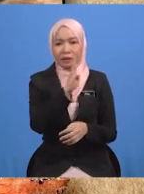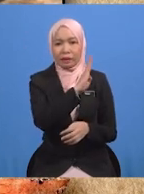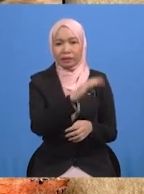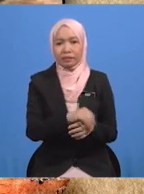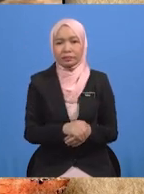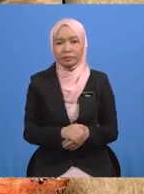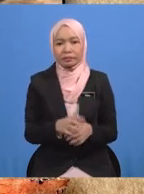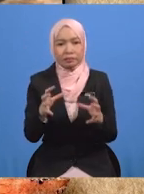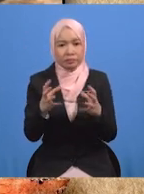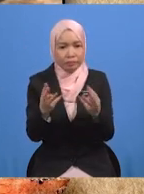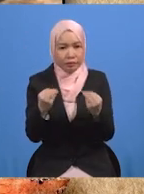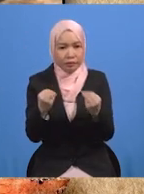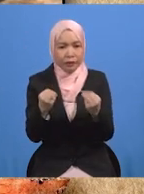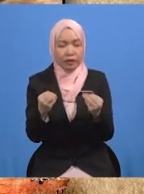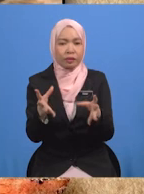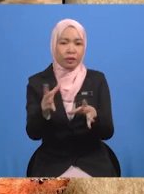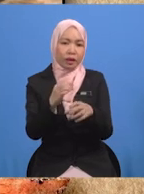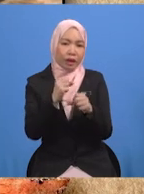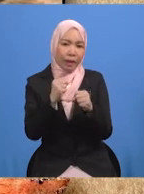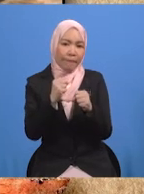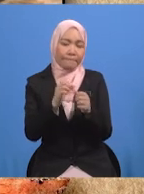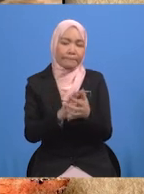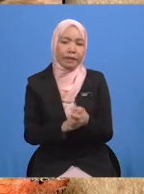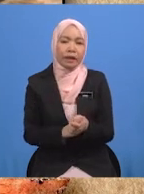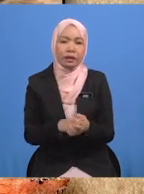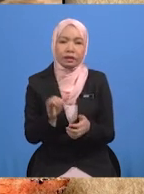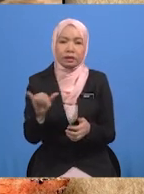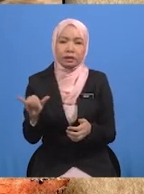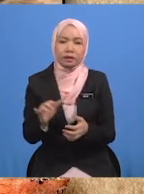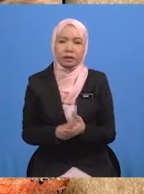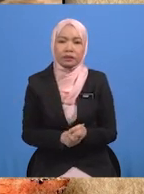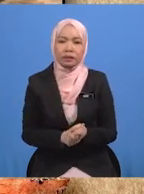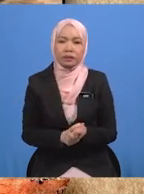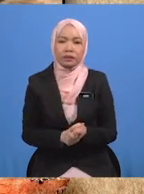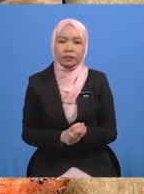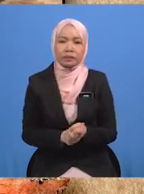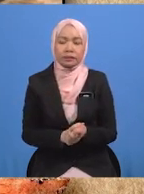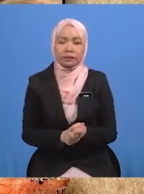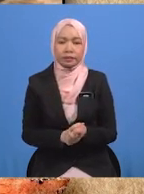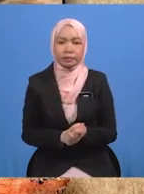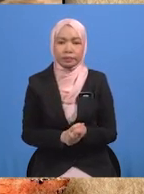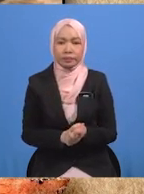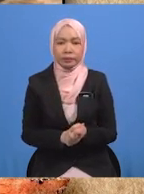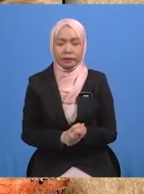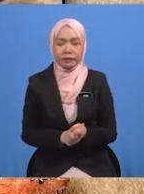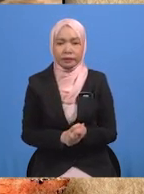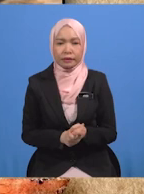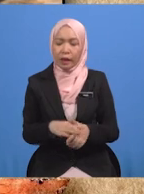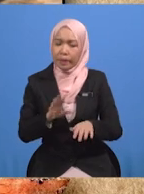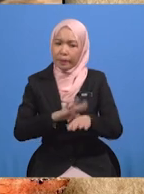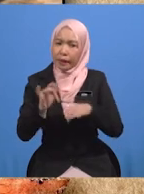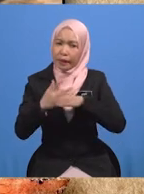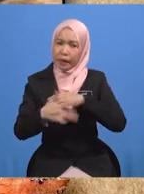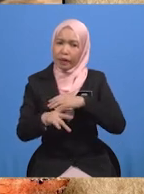mencari gali hasil bumi umat Islam ini walaupun dengan tipu muslihat. Pada awal